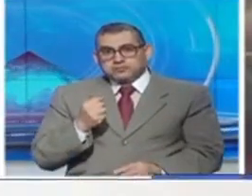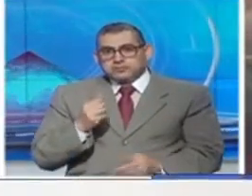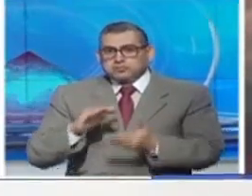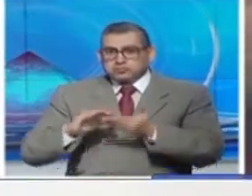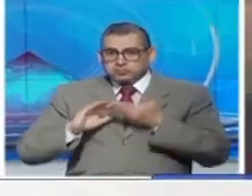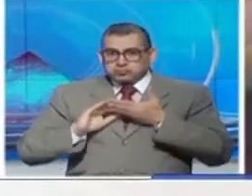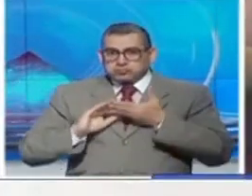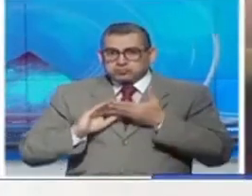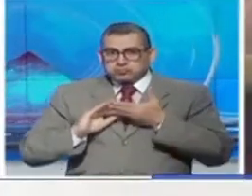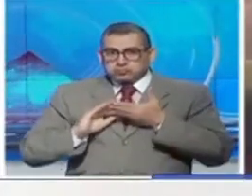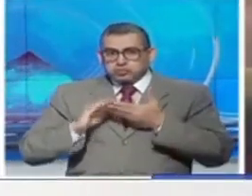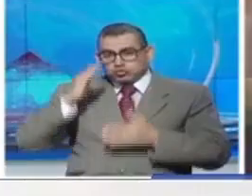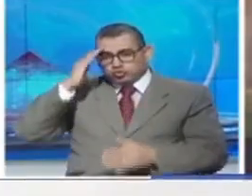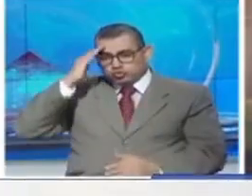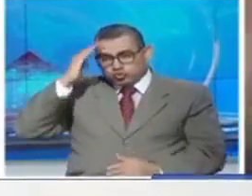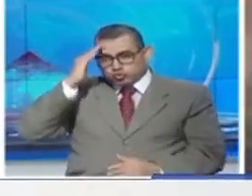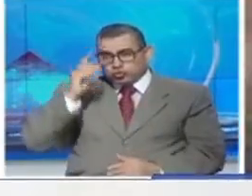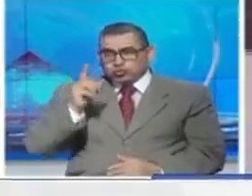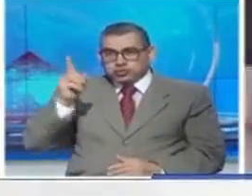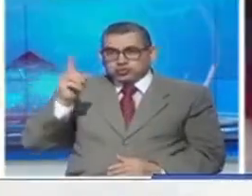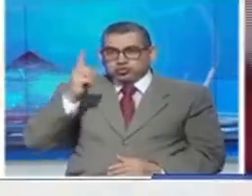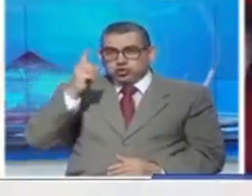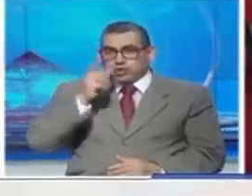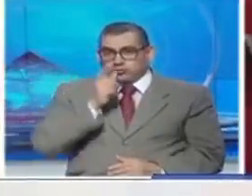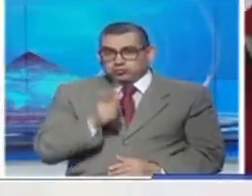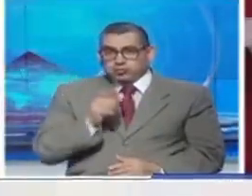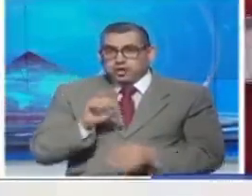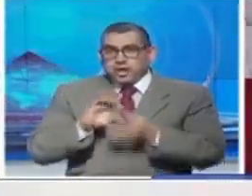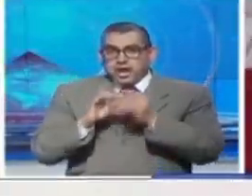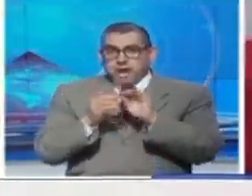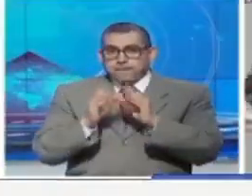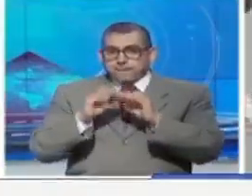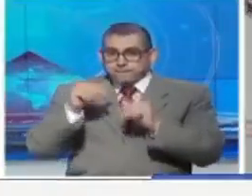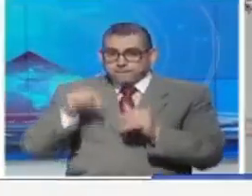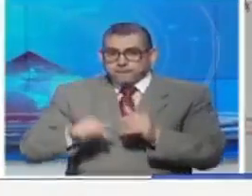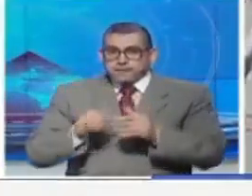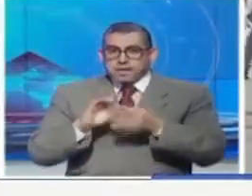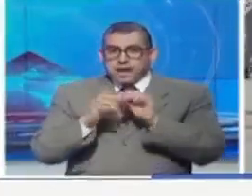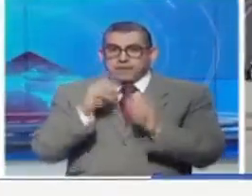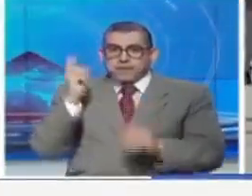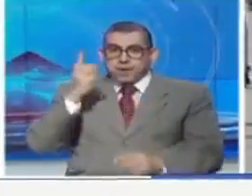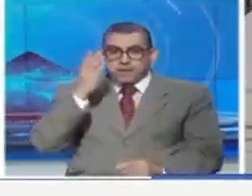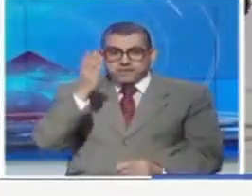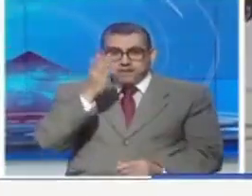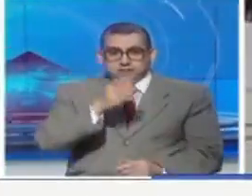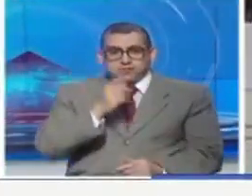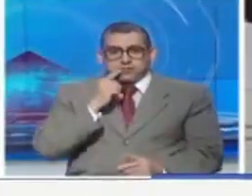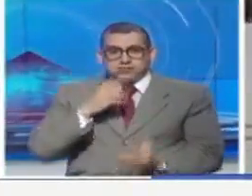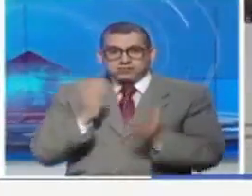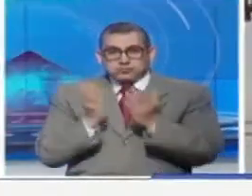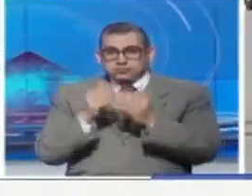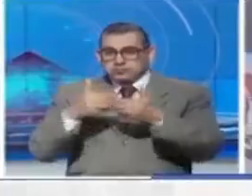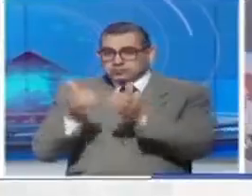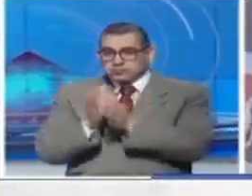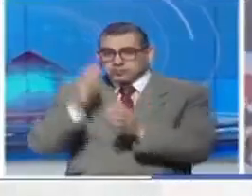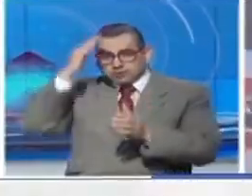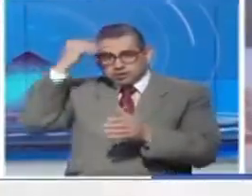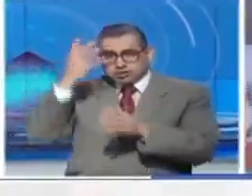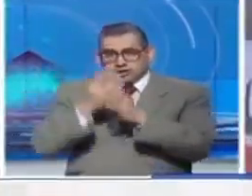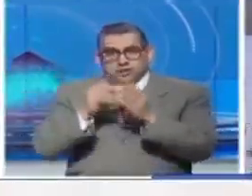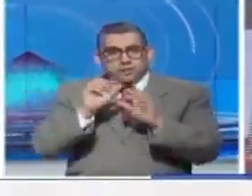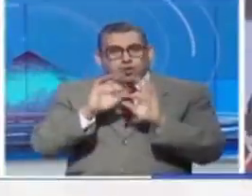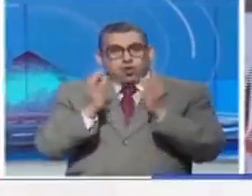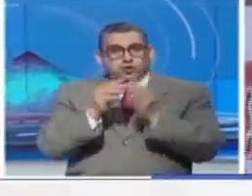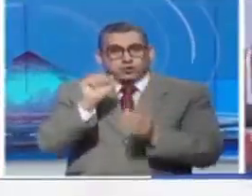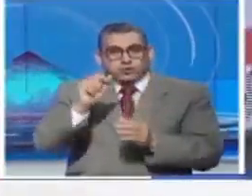الخدمات، مشكور شكرا جزيلا ان شاء الله. منظمات مصرية واخرى دولية ومجالس القبائل العربية